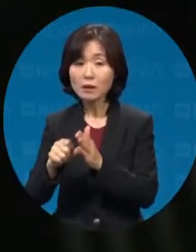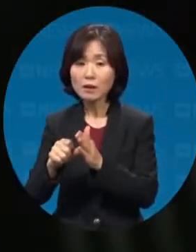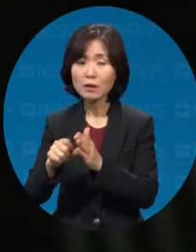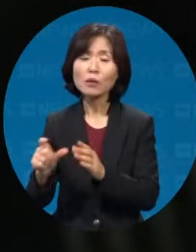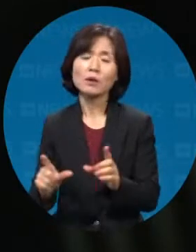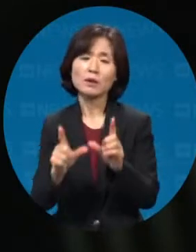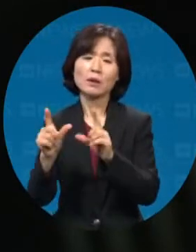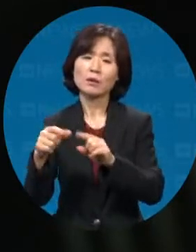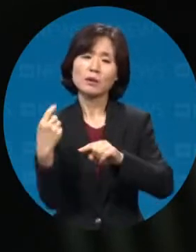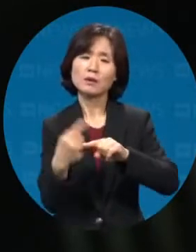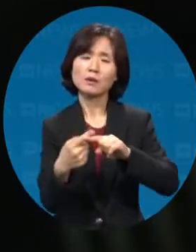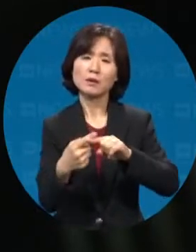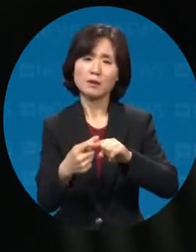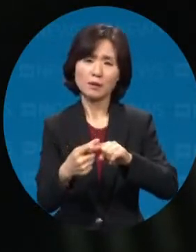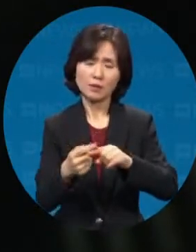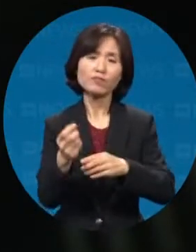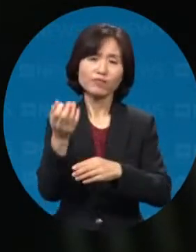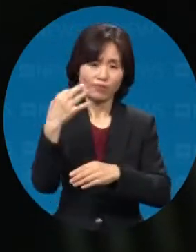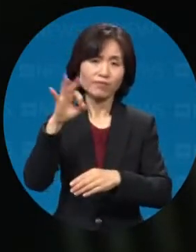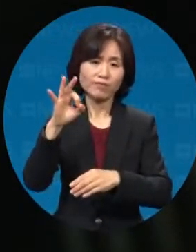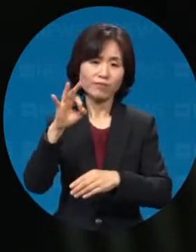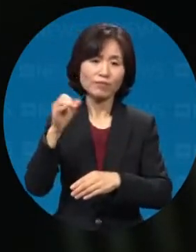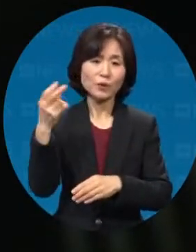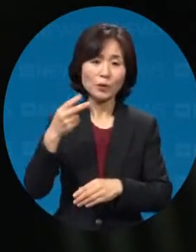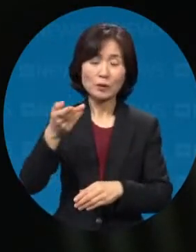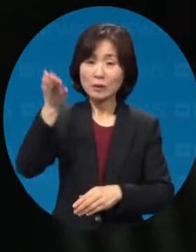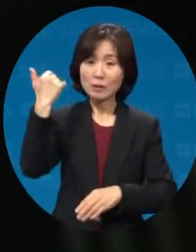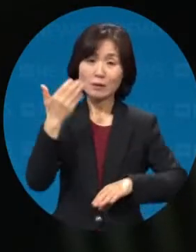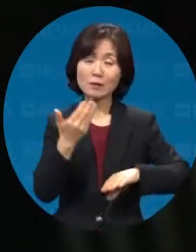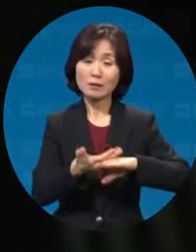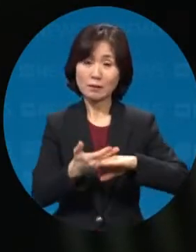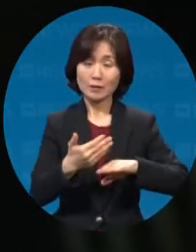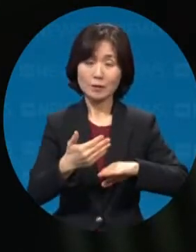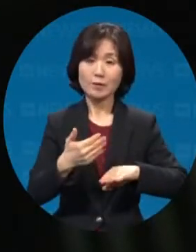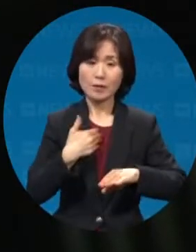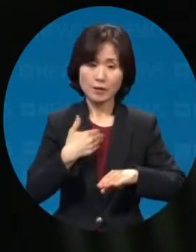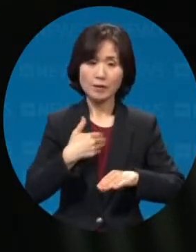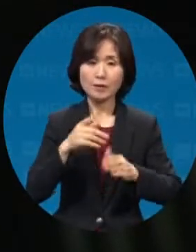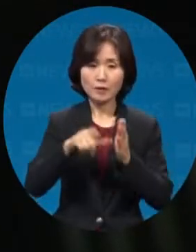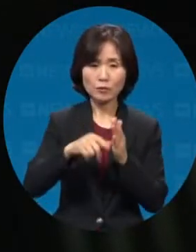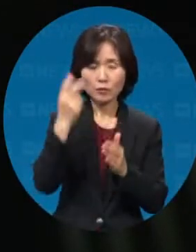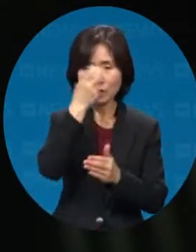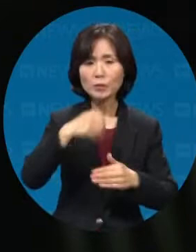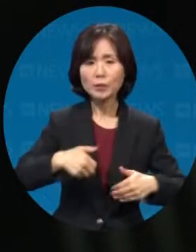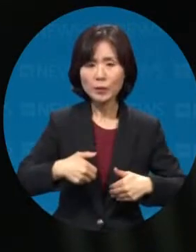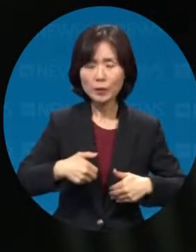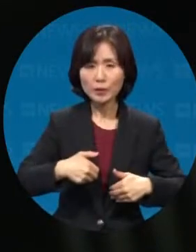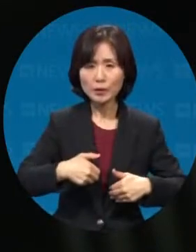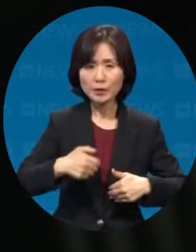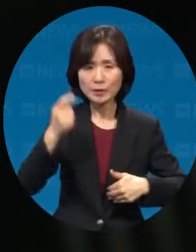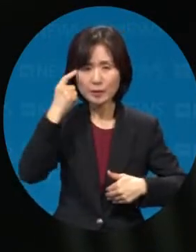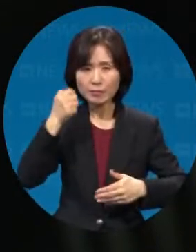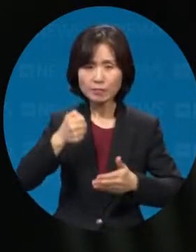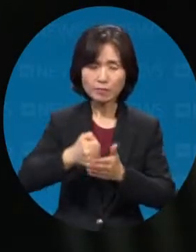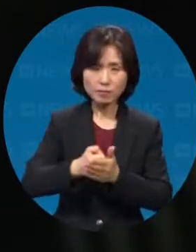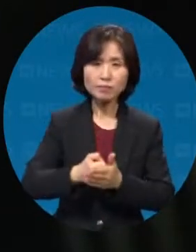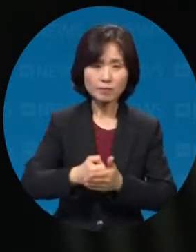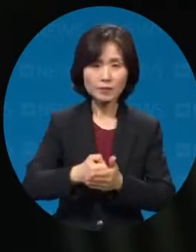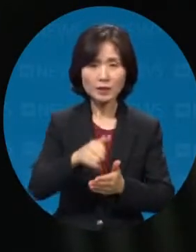있을 것이고 종종과는 다르게 시간 관리를 해야겠다는 어쩌면 비장한 마음까지도 들 것이다.